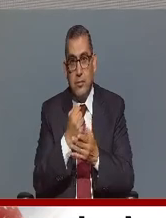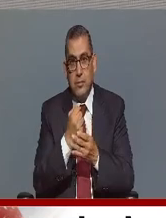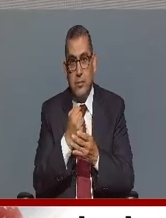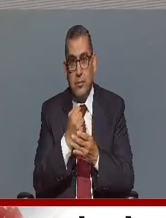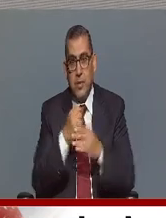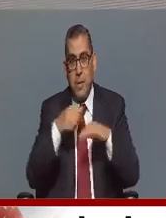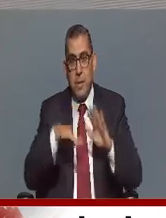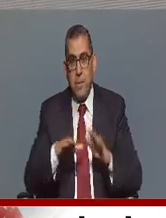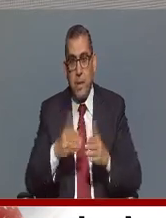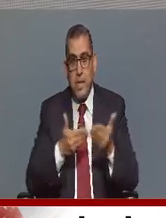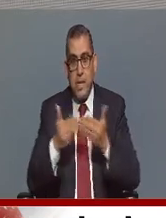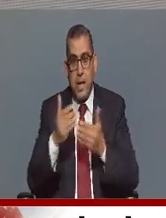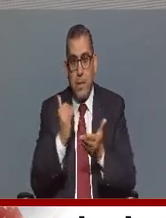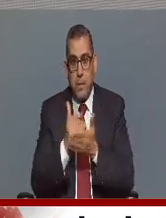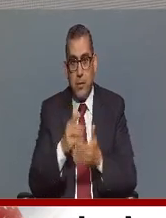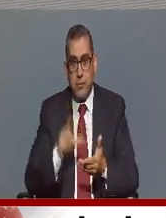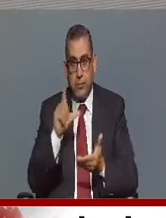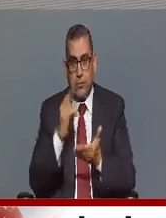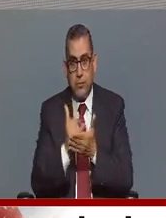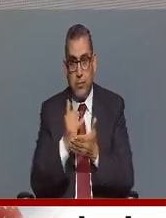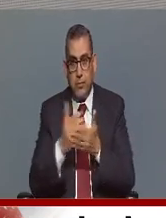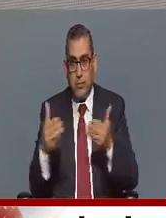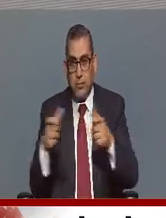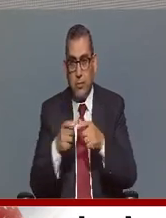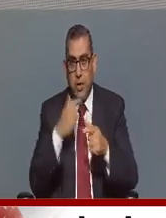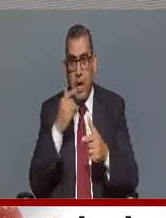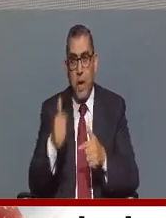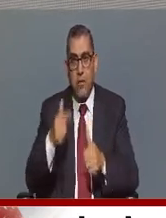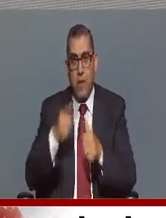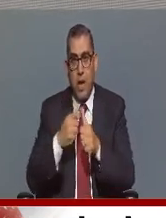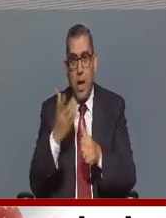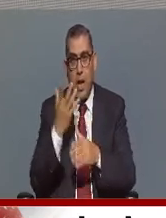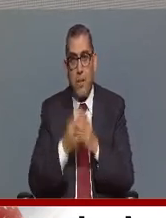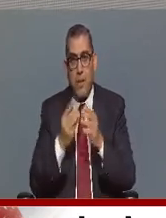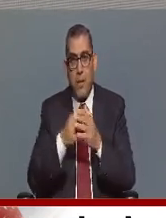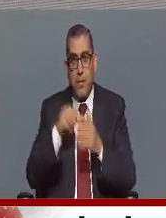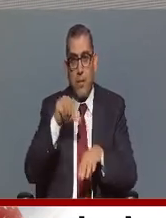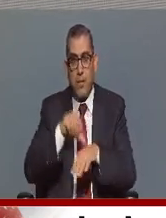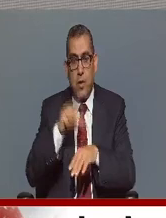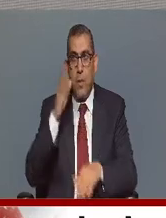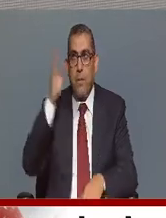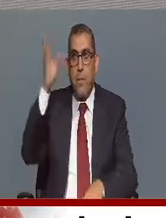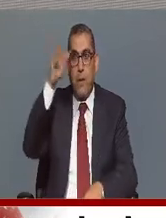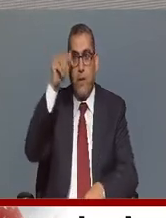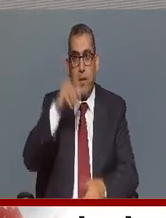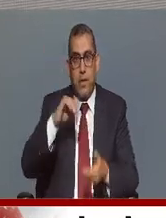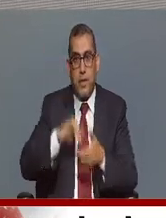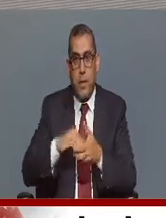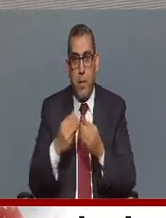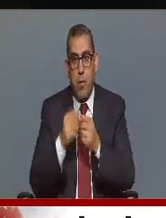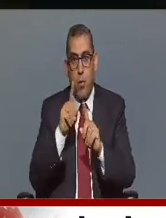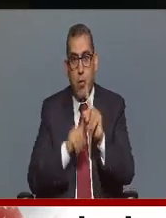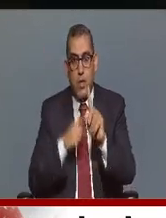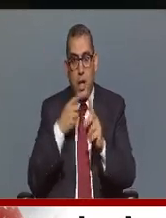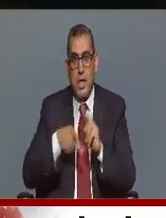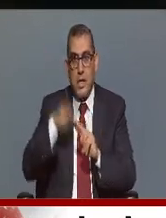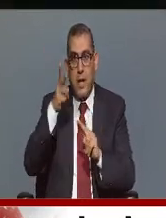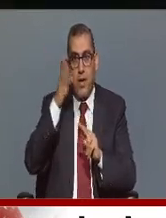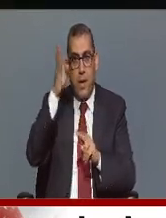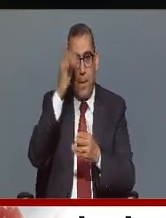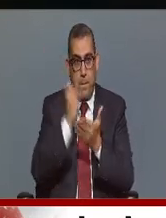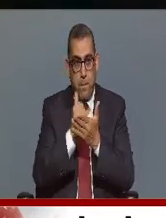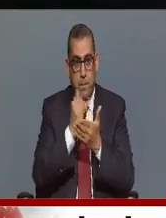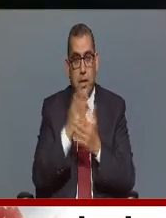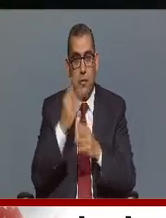مجلس إدارة الجائزة قرار بأن يكون في جائزة لأبنائنا في الخارج بالتعاون مع وزارة الهجرة